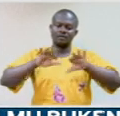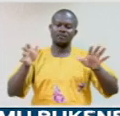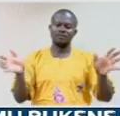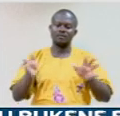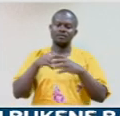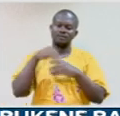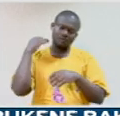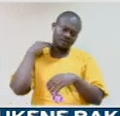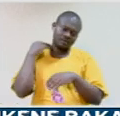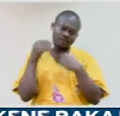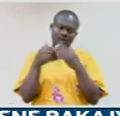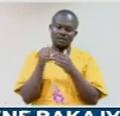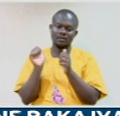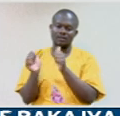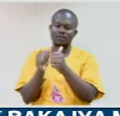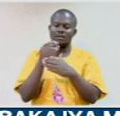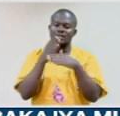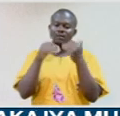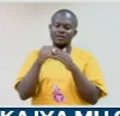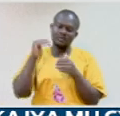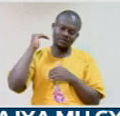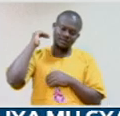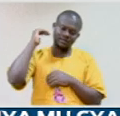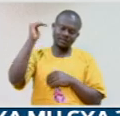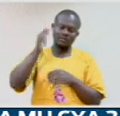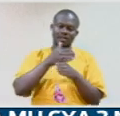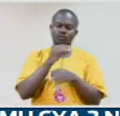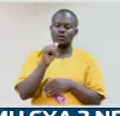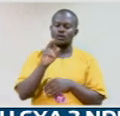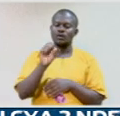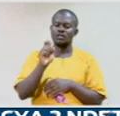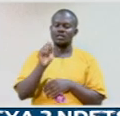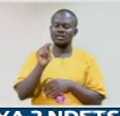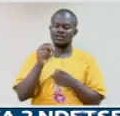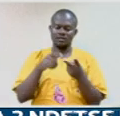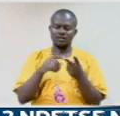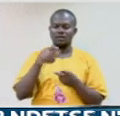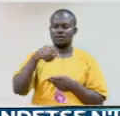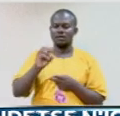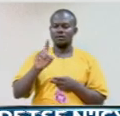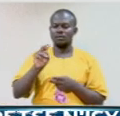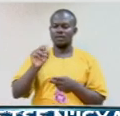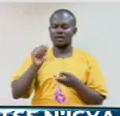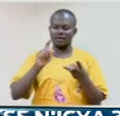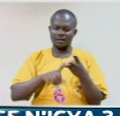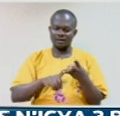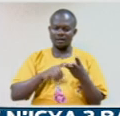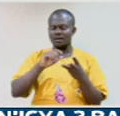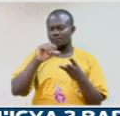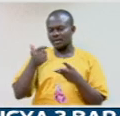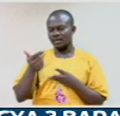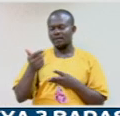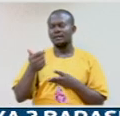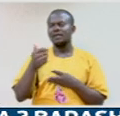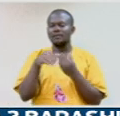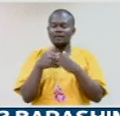bwa jenoside yaranaherekejwe n'abaminisitiri bakomeye barimo Justine Mugenzi barimo Pauline Nyiramasuhuko abo baminisitiri basigara